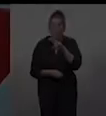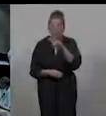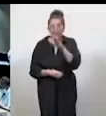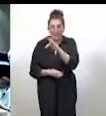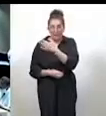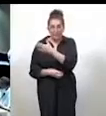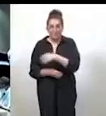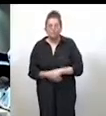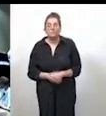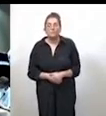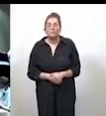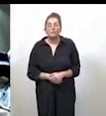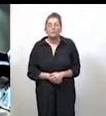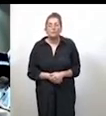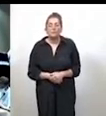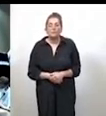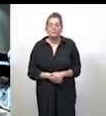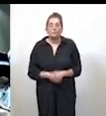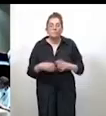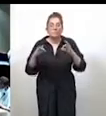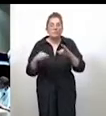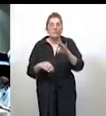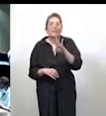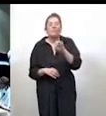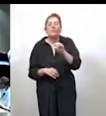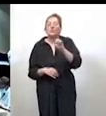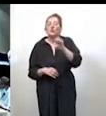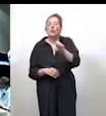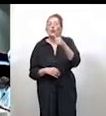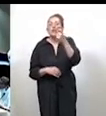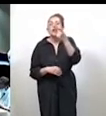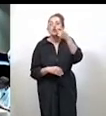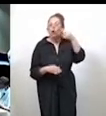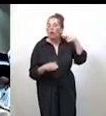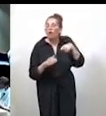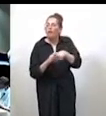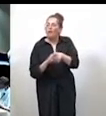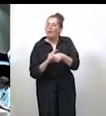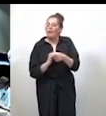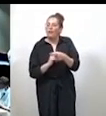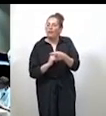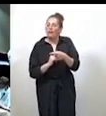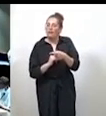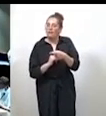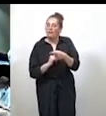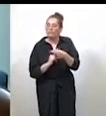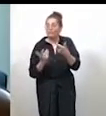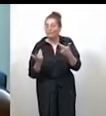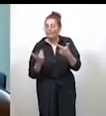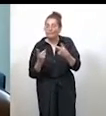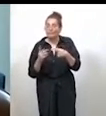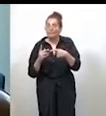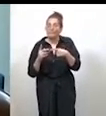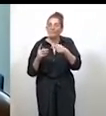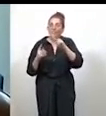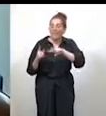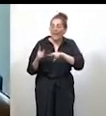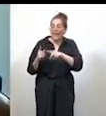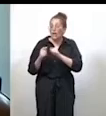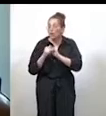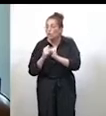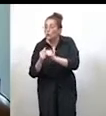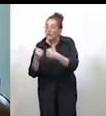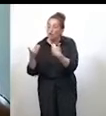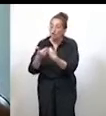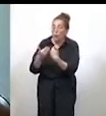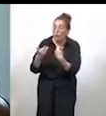INCité. Ces subventions du FSE, elles répondent à des demandes. Donc effectivement, dans cette subvention-là, il n'y a pas de demande qui concerne l'aide